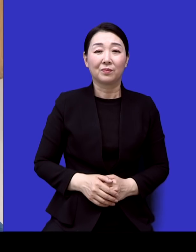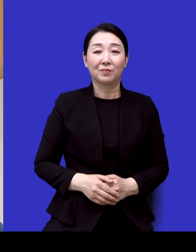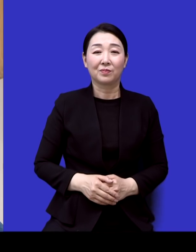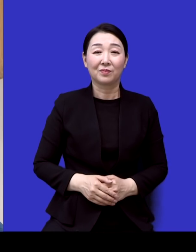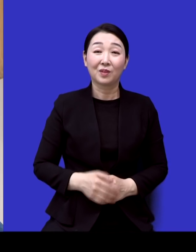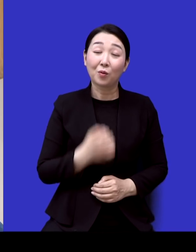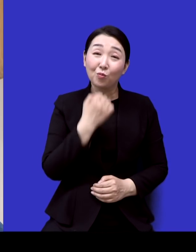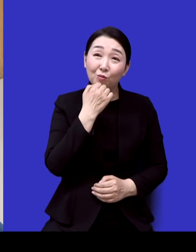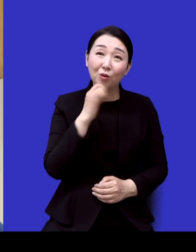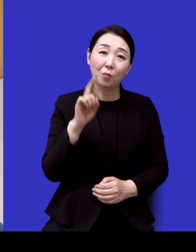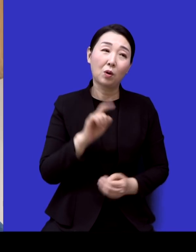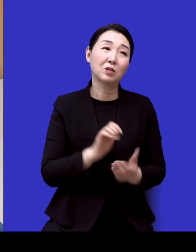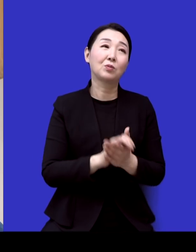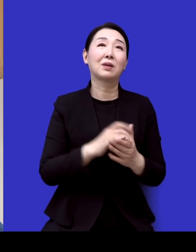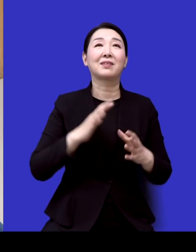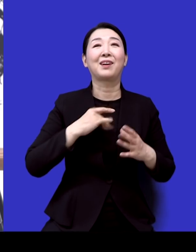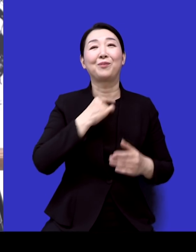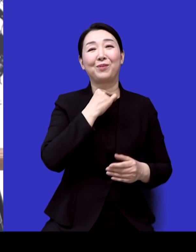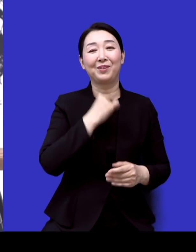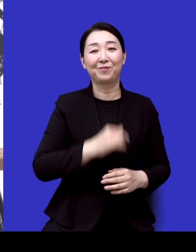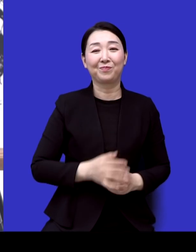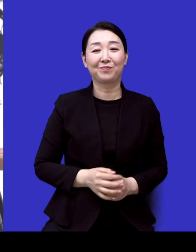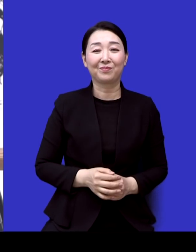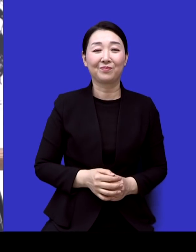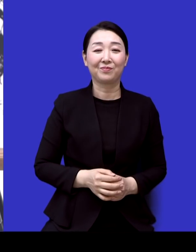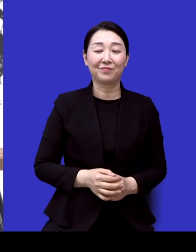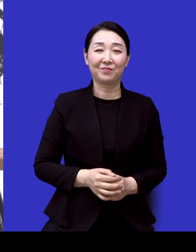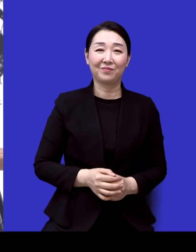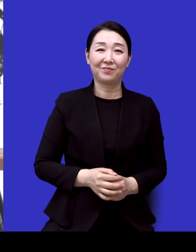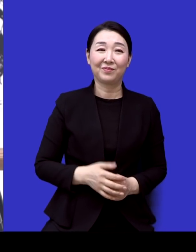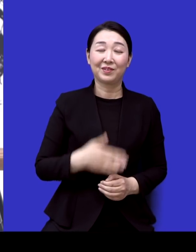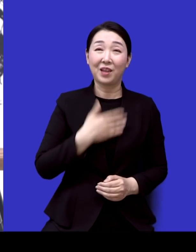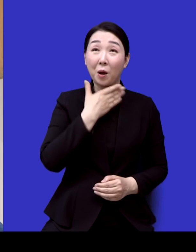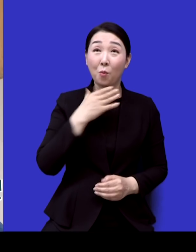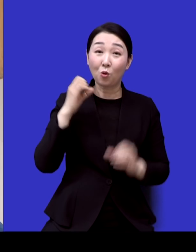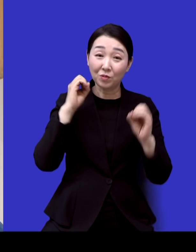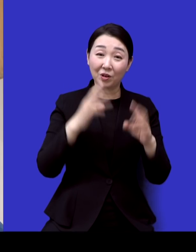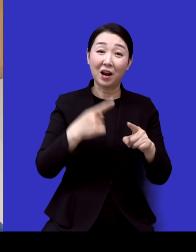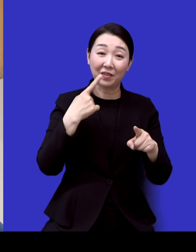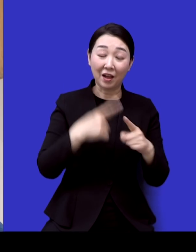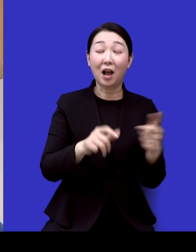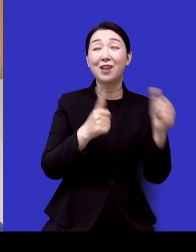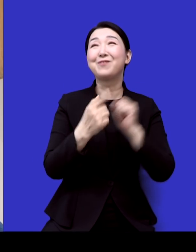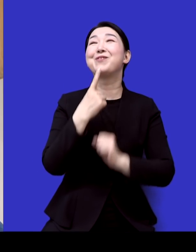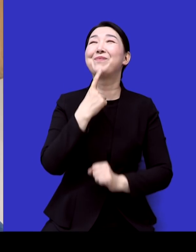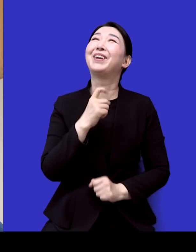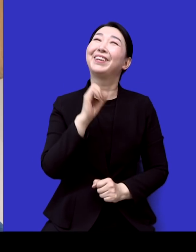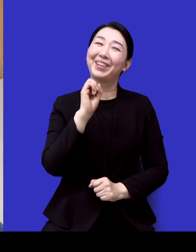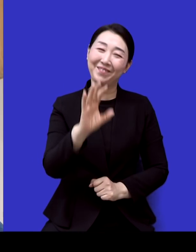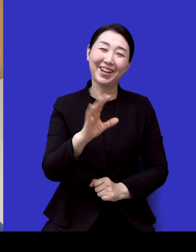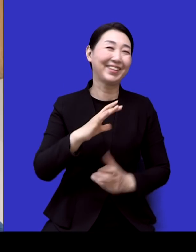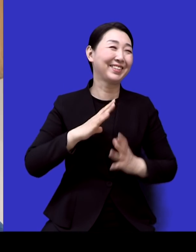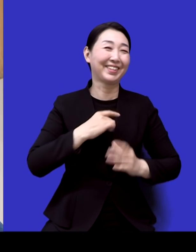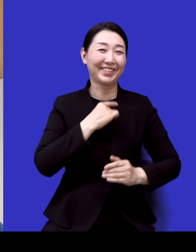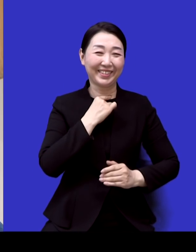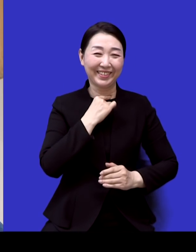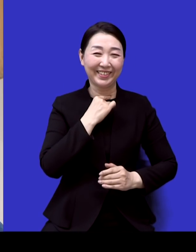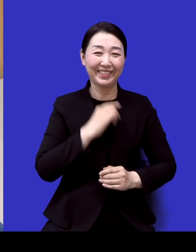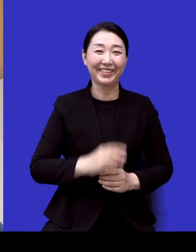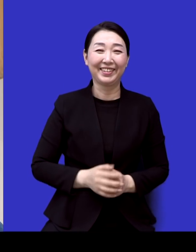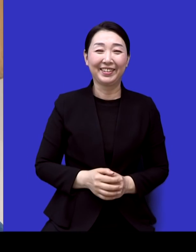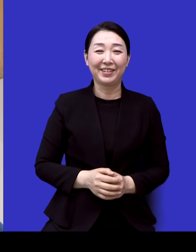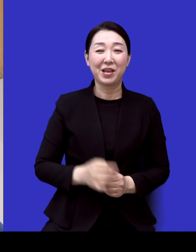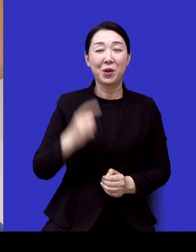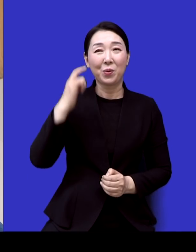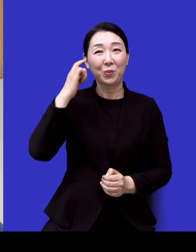너무 웃긴 게 친구들한테 너무 자랑을 하고 싶은 거예요. 나 내가 그런 일이 예수님 있었다. 복음 전하려다가 죽을 뻔했어. 막 이렇게 자랑을 하고. 야, 영웅담. 예, 예.